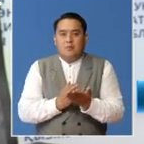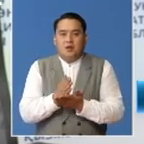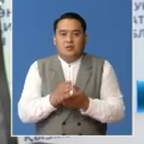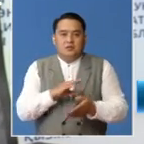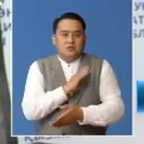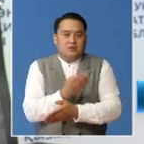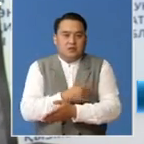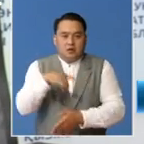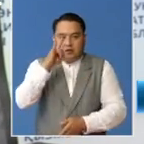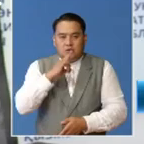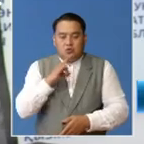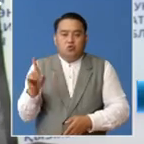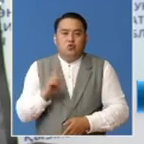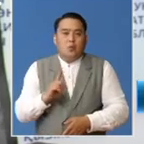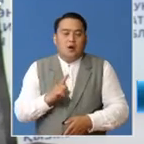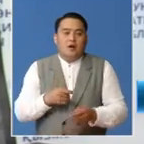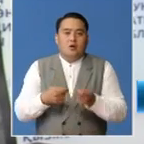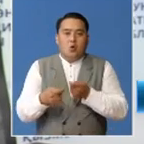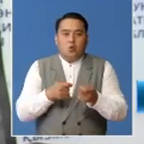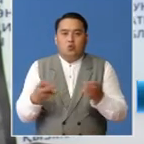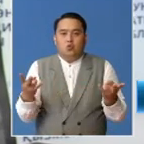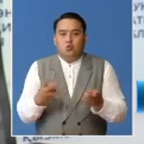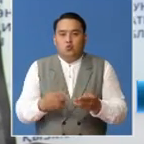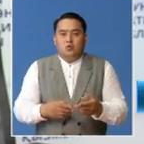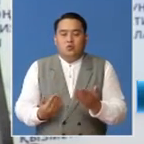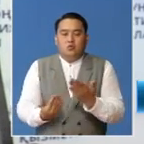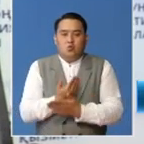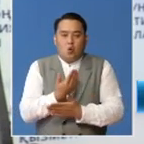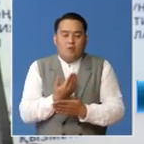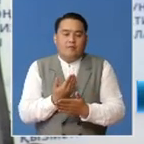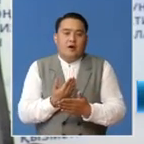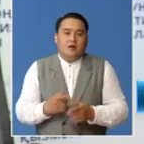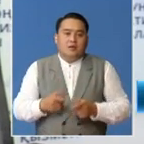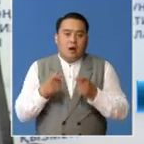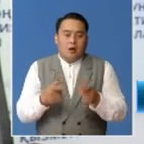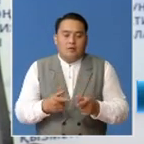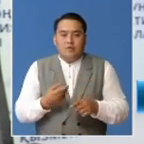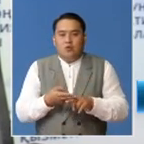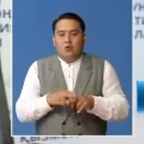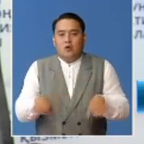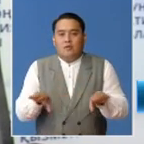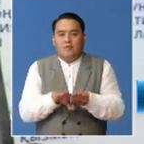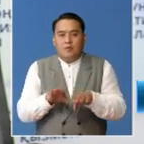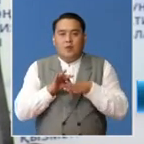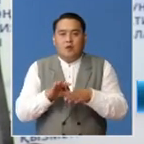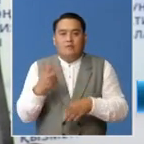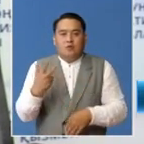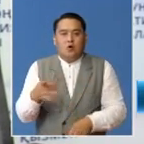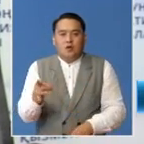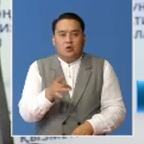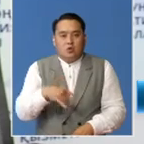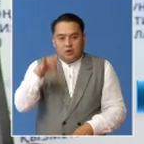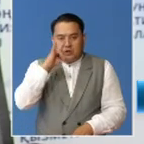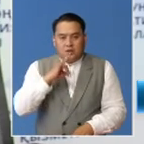политической силы страны. Для того, чтобы быть лидерами, нам нужно шагать в ногу со временем. В целом, аналогичные форумы пройдут в трех